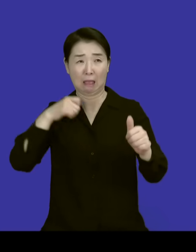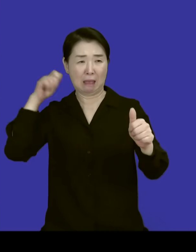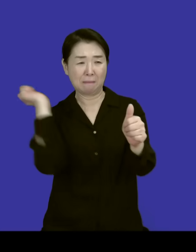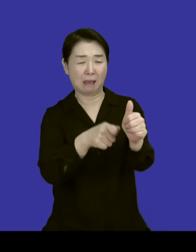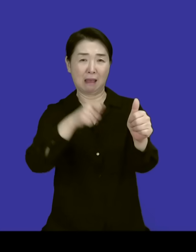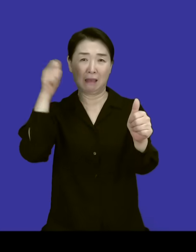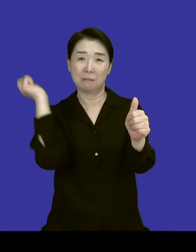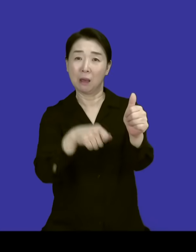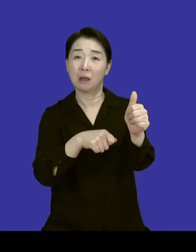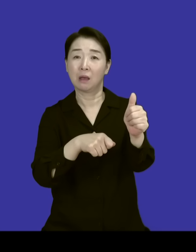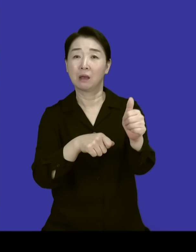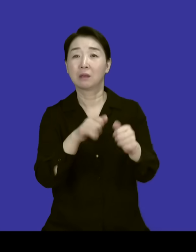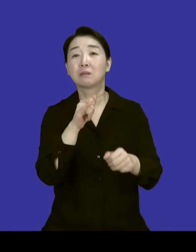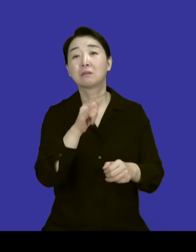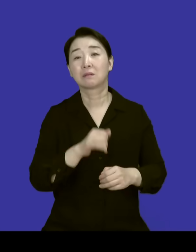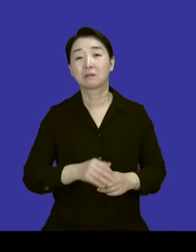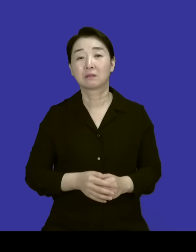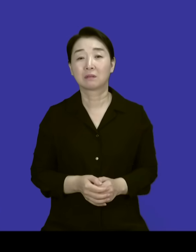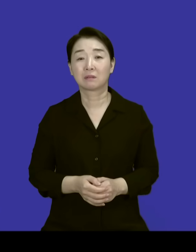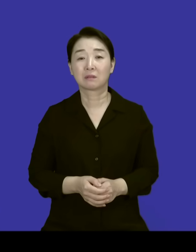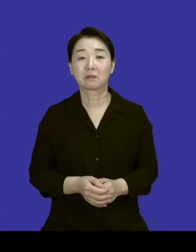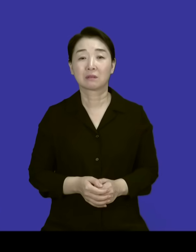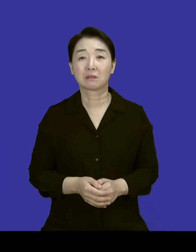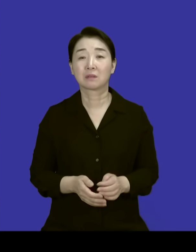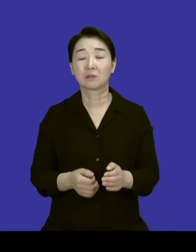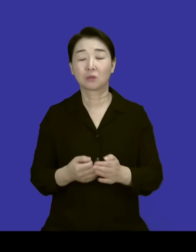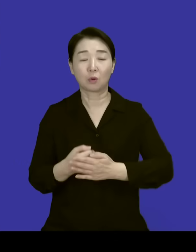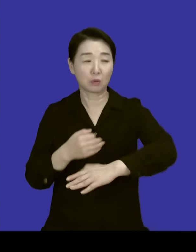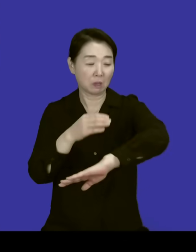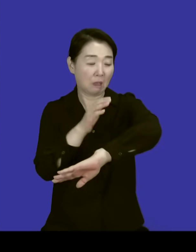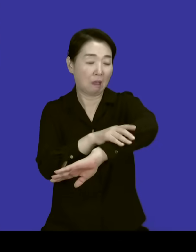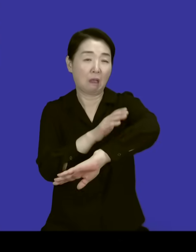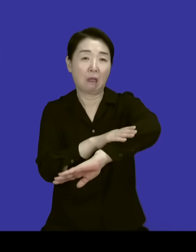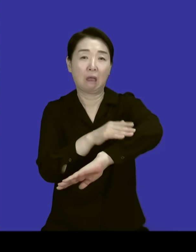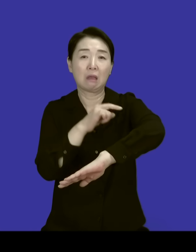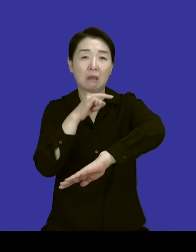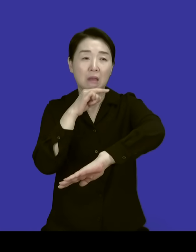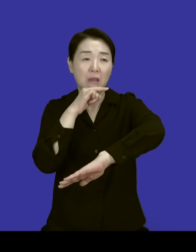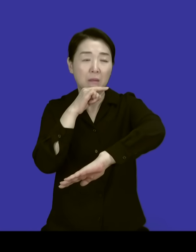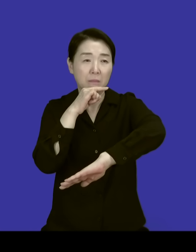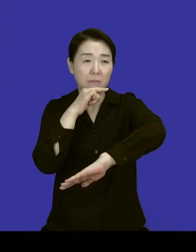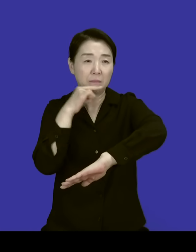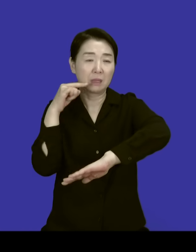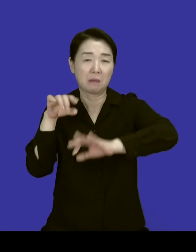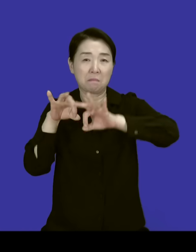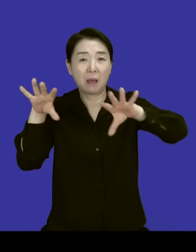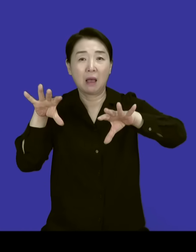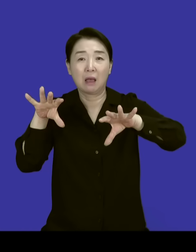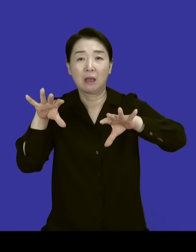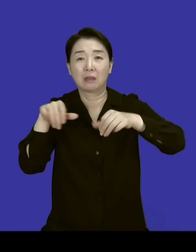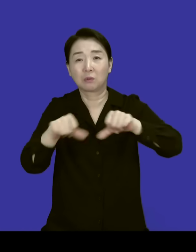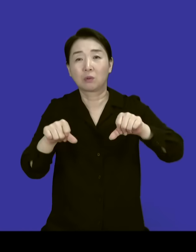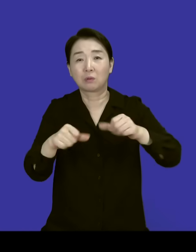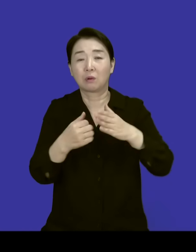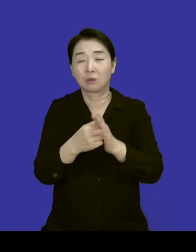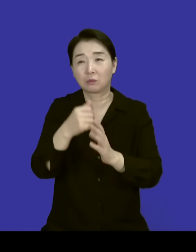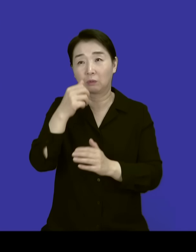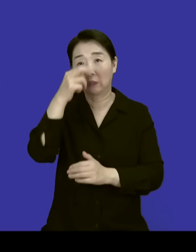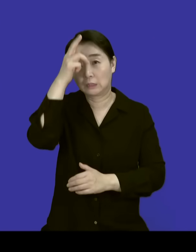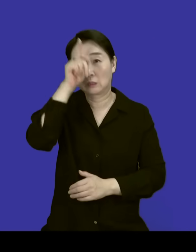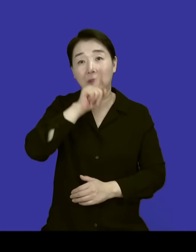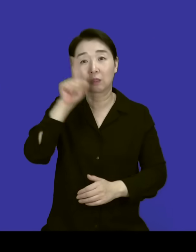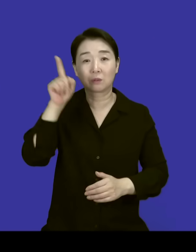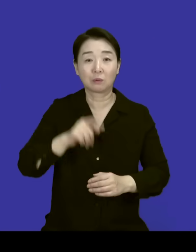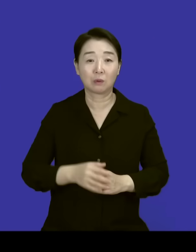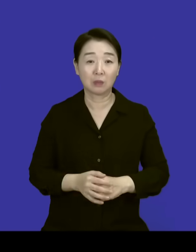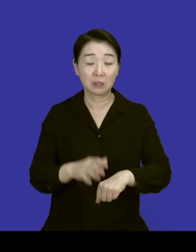맞아가지고 막 이게 혈관이 막 터지고 그랬어요. 그래서 112에 신고한 적이 있어요, 한번. 그때. 진짜. 아, 그러니까, 파출소에서 오고 막 그랬어요. 그때. 그러니까